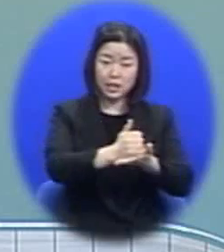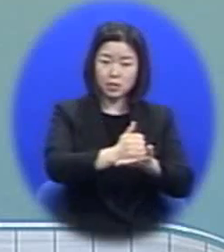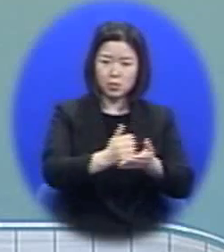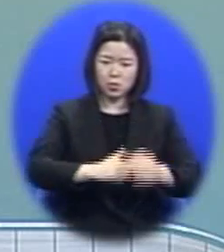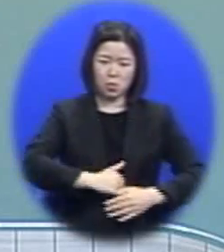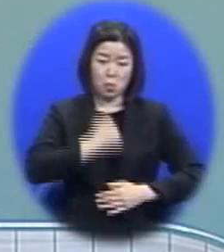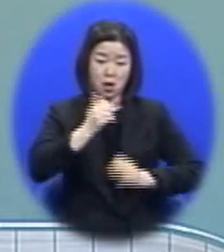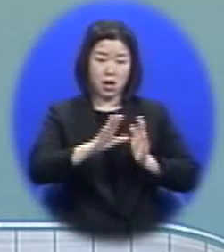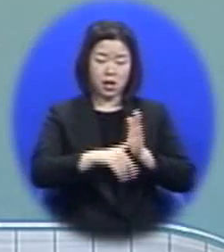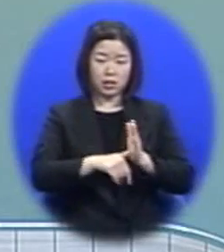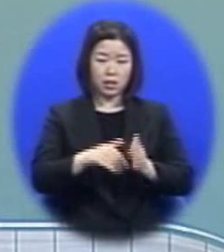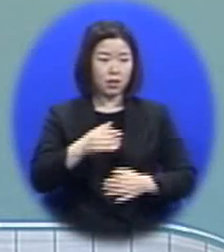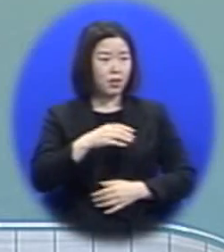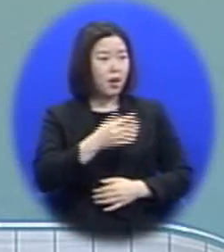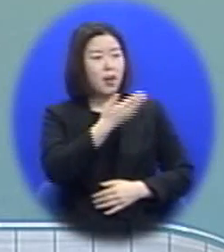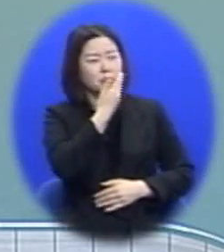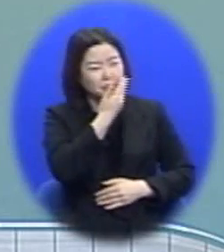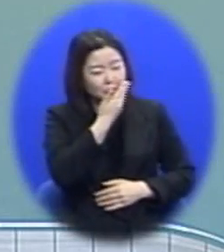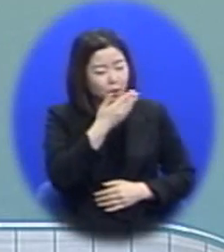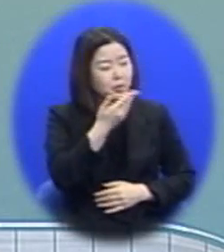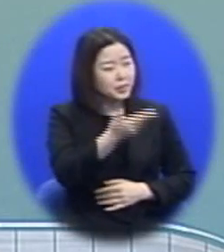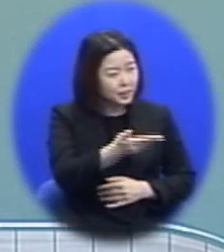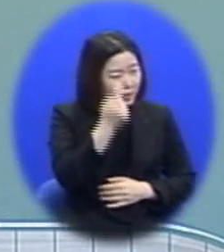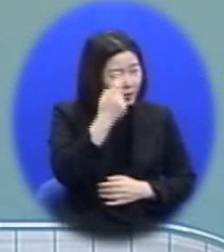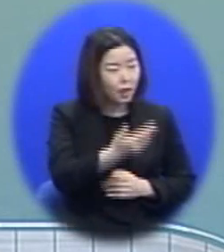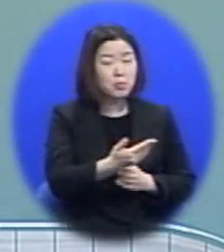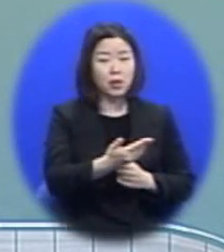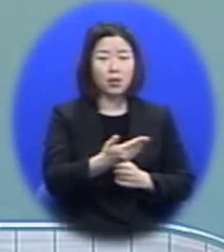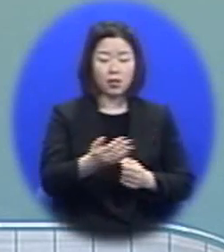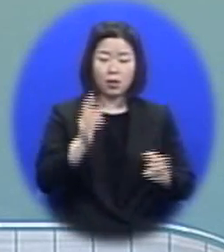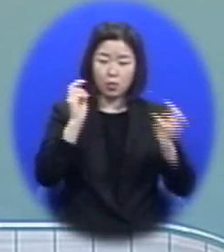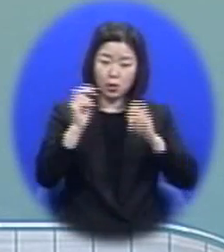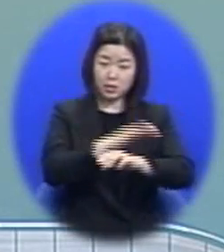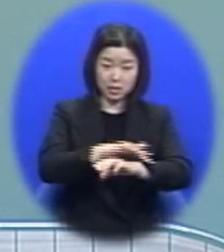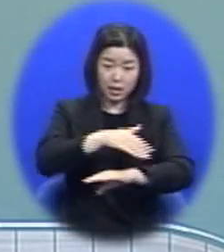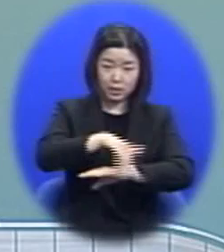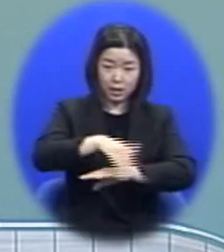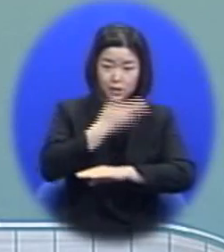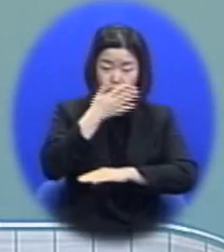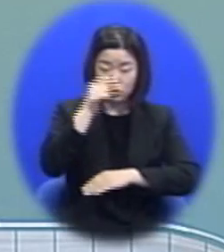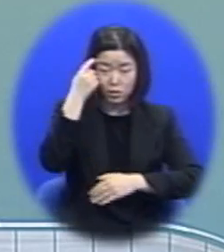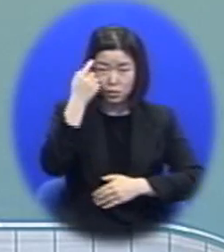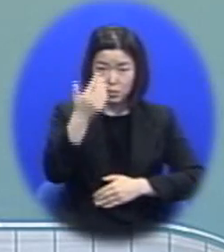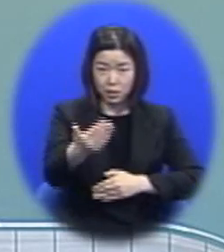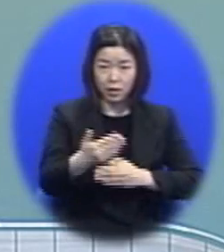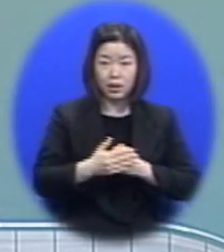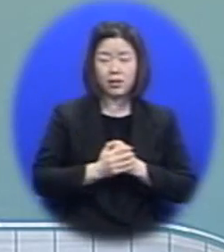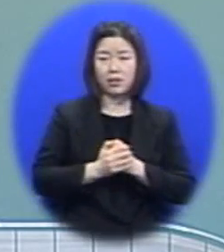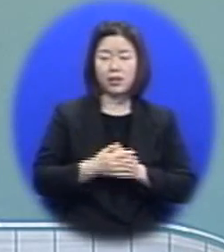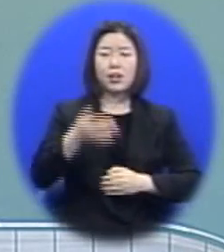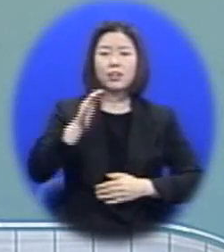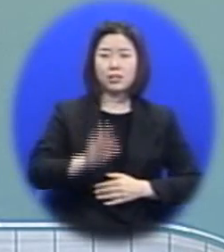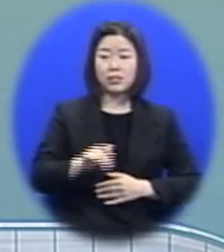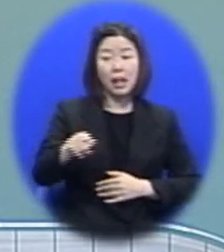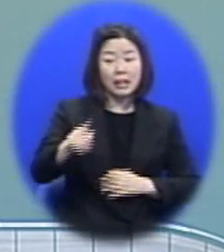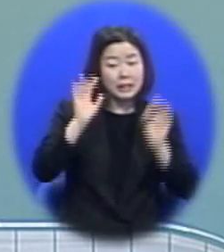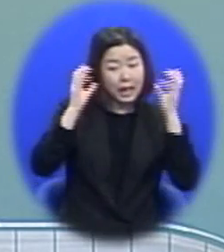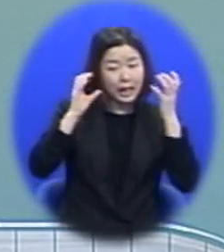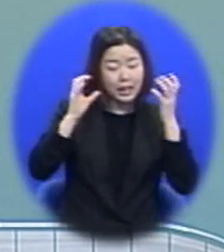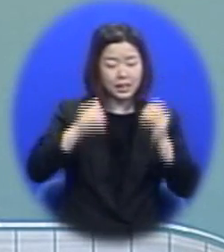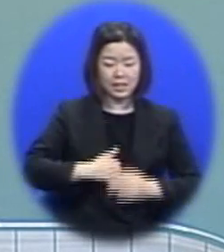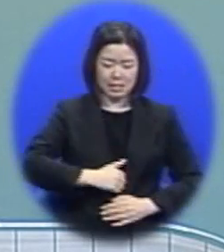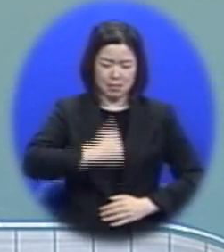이러면 여러분 회사 제대로 다닐 수 있겠습니까 그런데도 그 어린 아이는 화를 내고 짜증을 낼